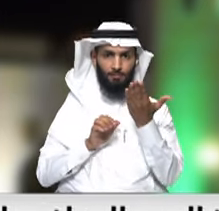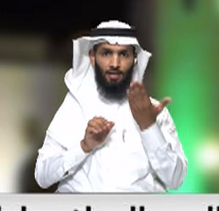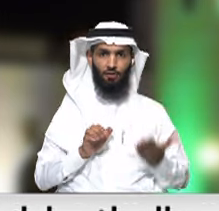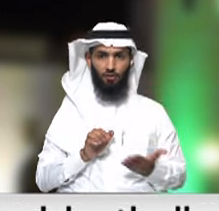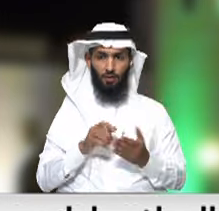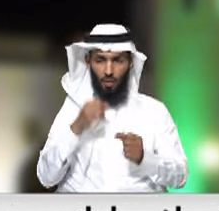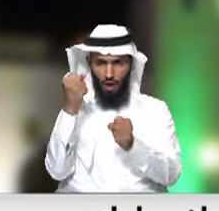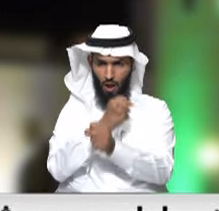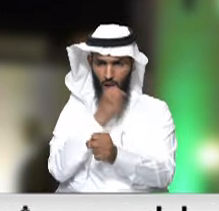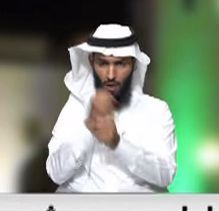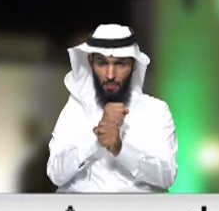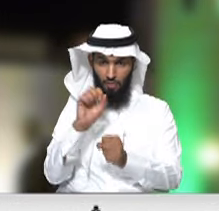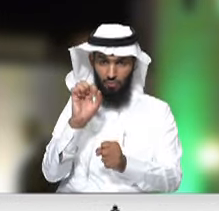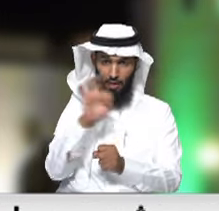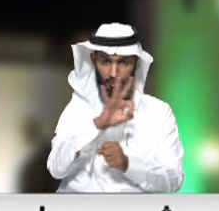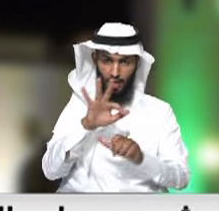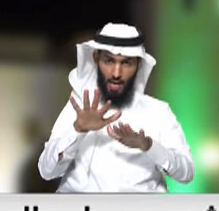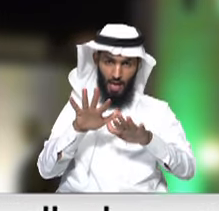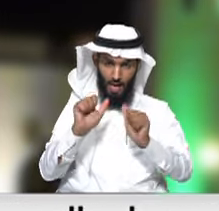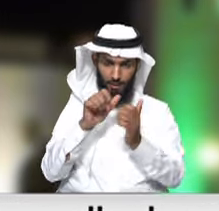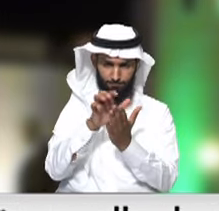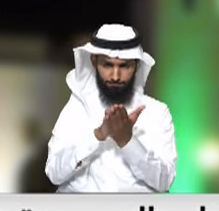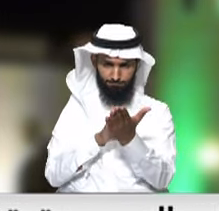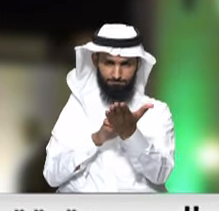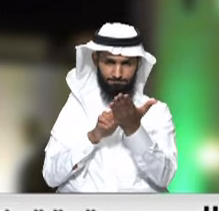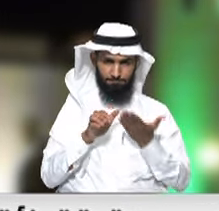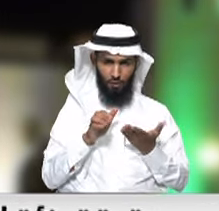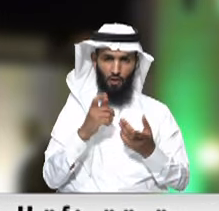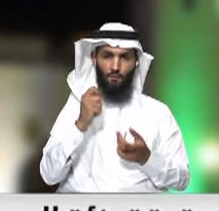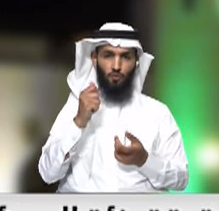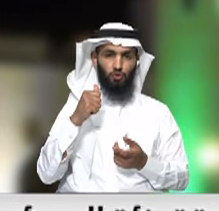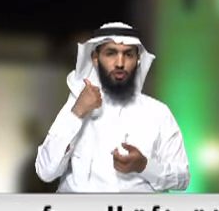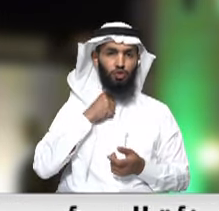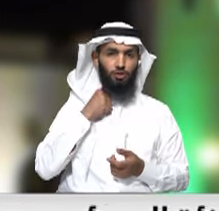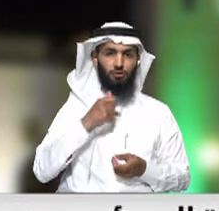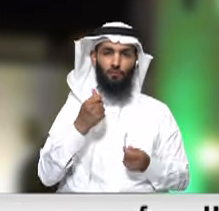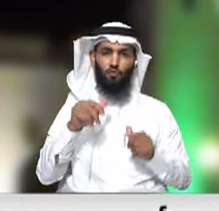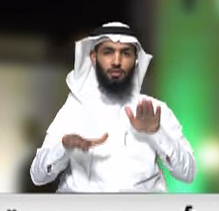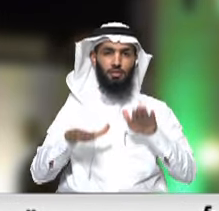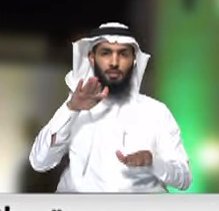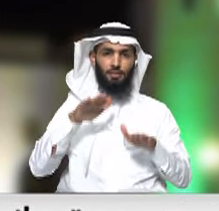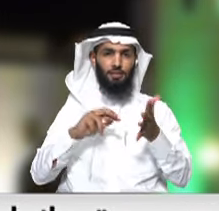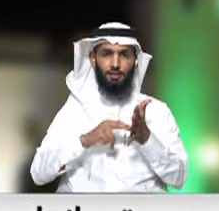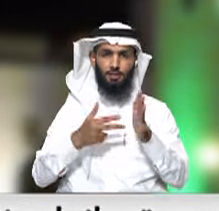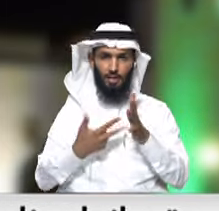تم تنفيذه من الميزانية العامة للدولة عن السنة المالية الحالية